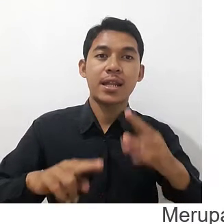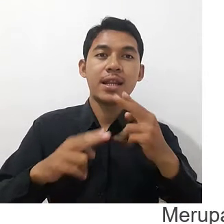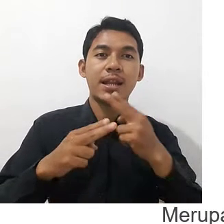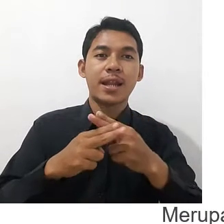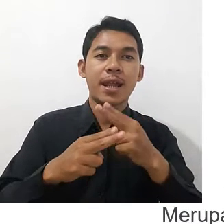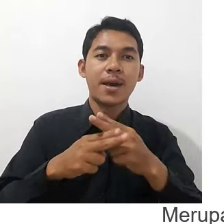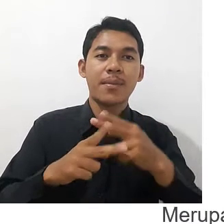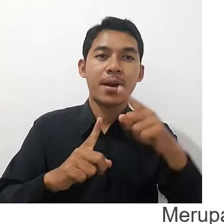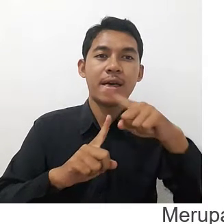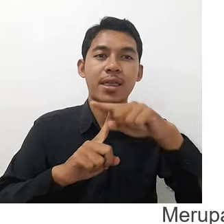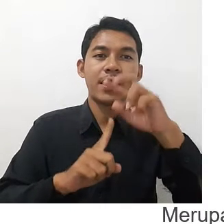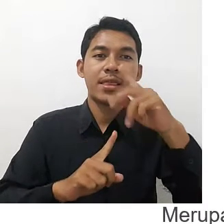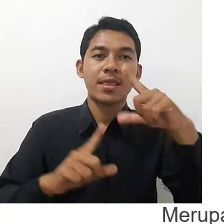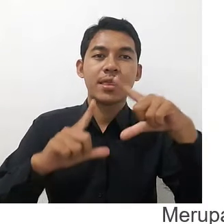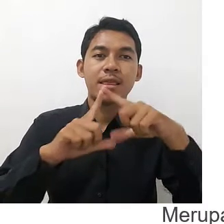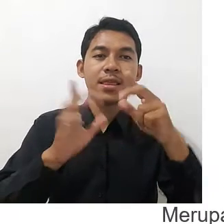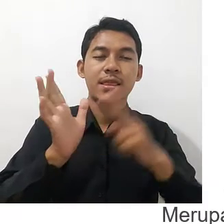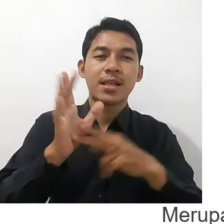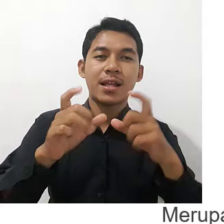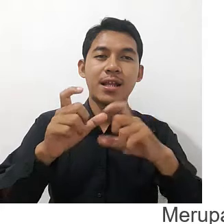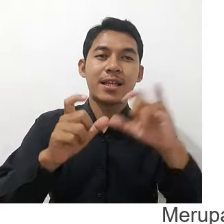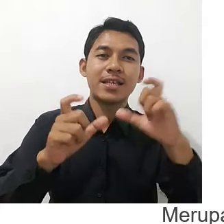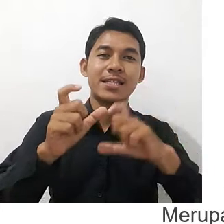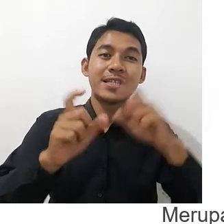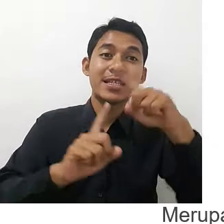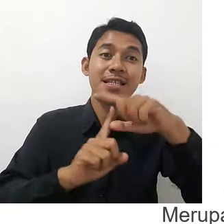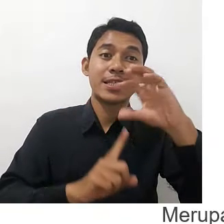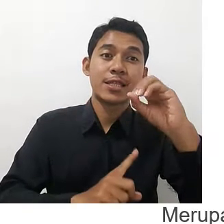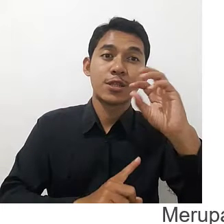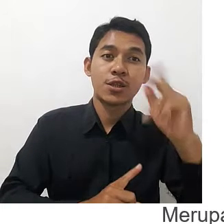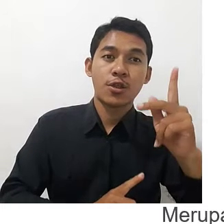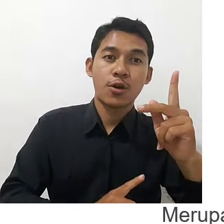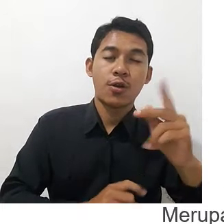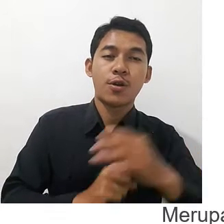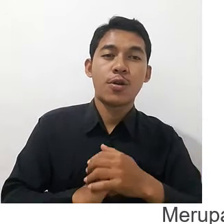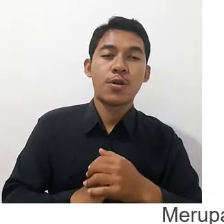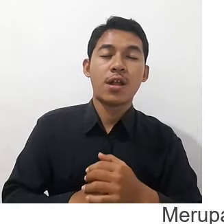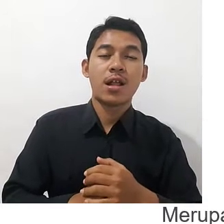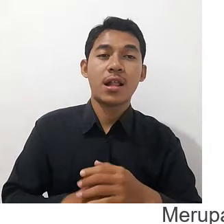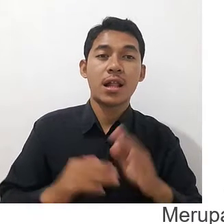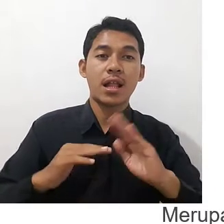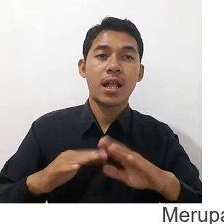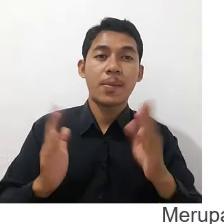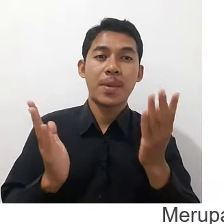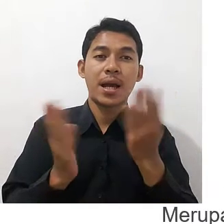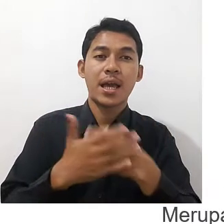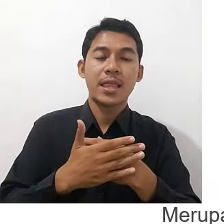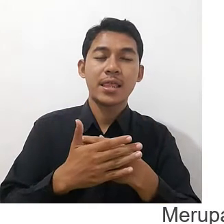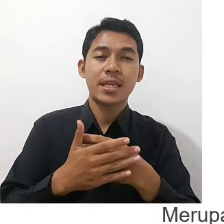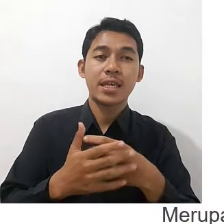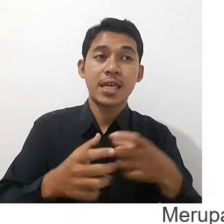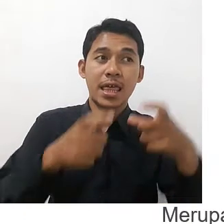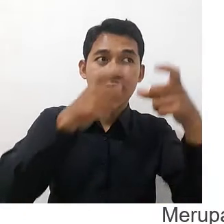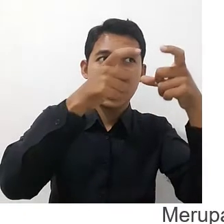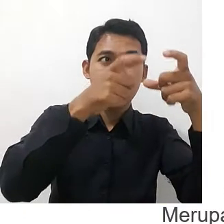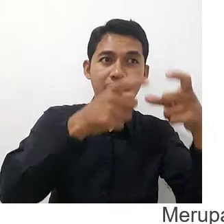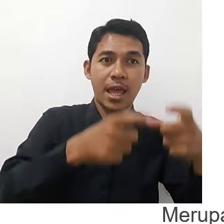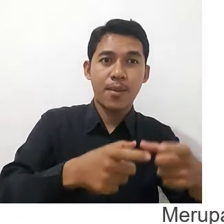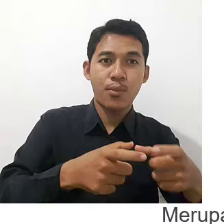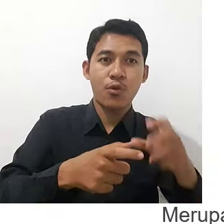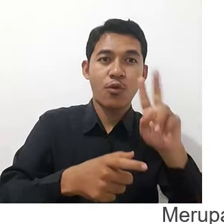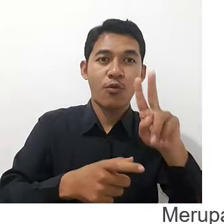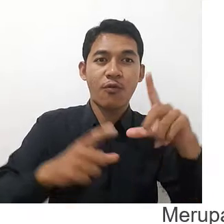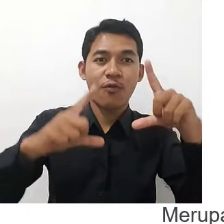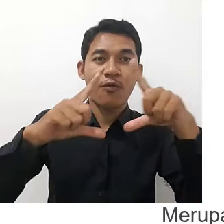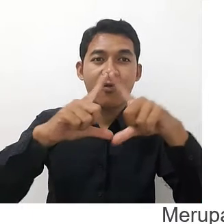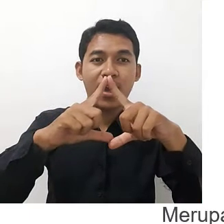namanya transistor pada tahun 1947 yang diklaim sebagai pengganti dari tabung vakum atau vakum tap. Nah, si